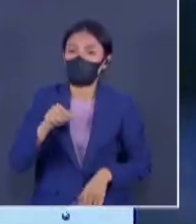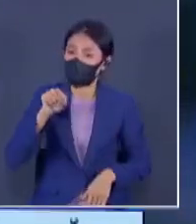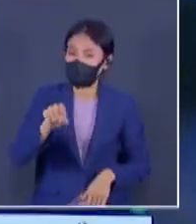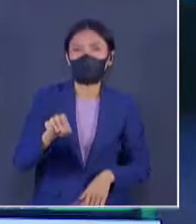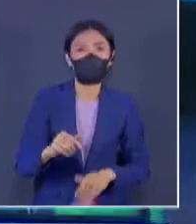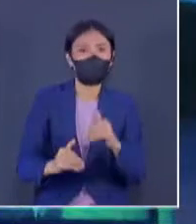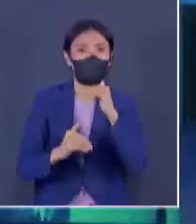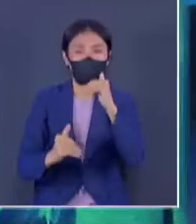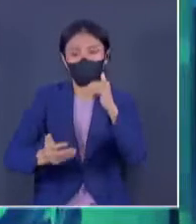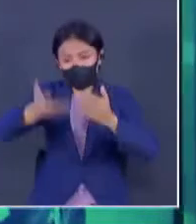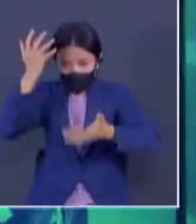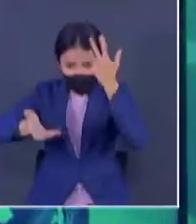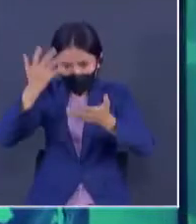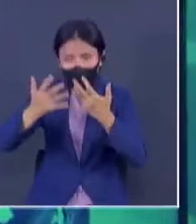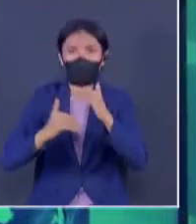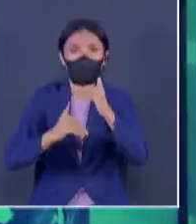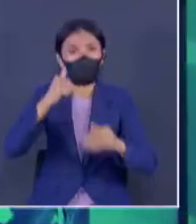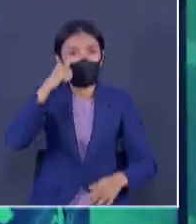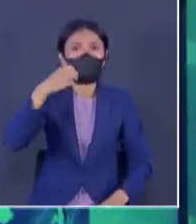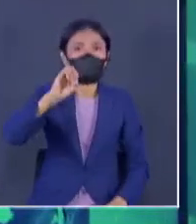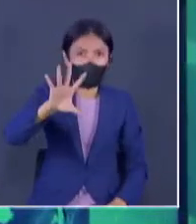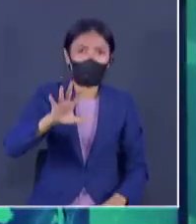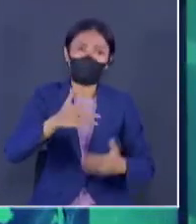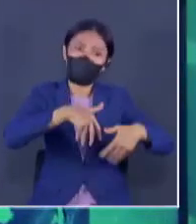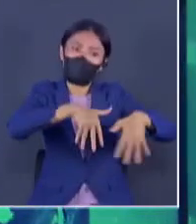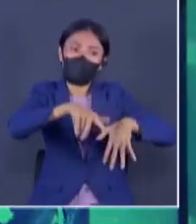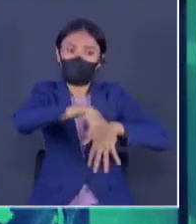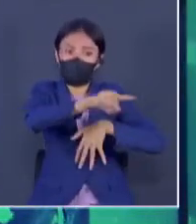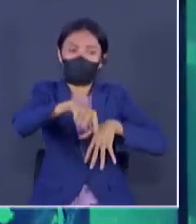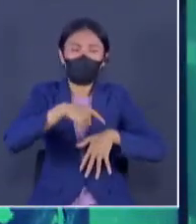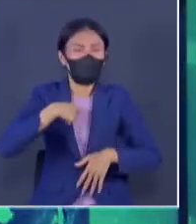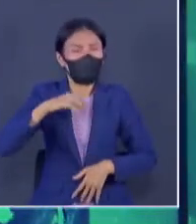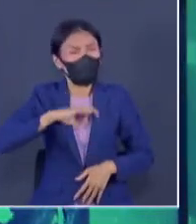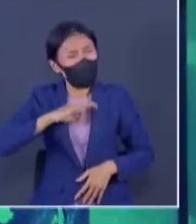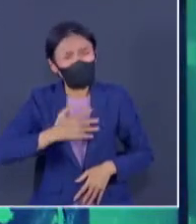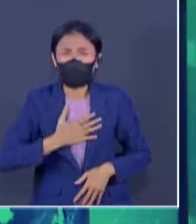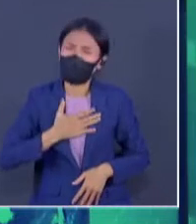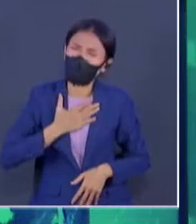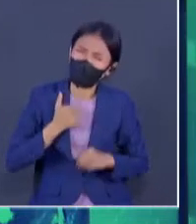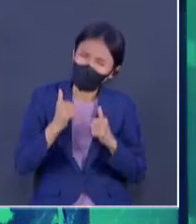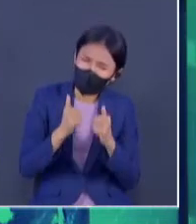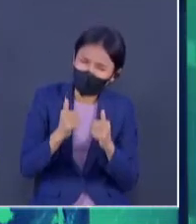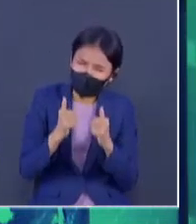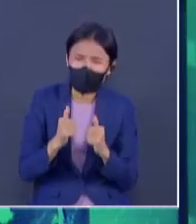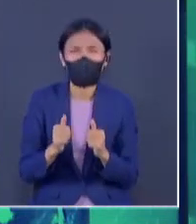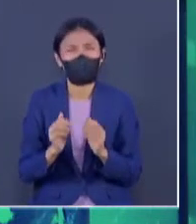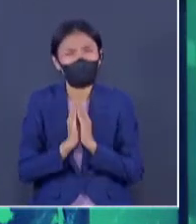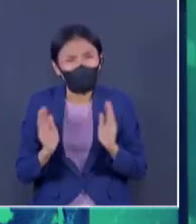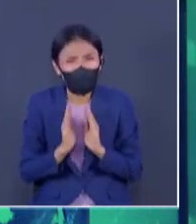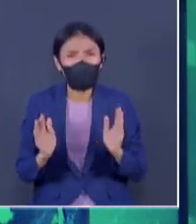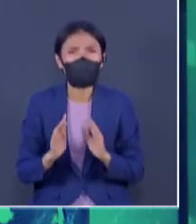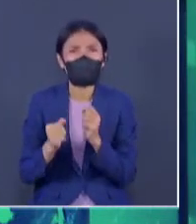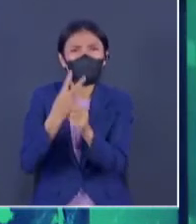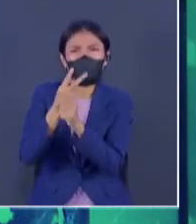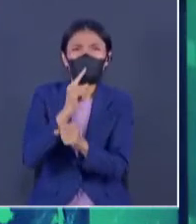ใน15 วันชาวบ้านที่อยู่ในพื้นที่นี่เขาร้องไห้เลยนะคะก่อสื่อมวลชนเลยนะ ตื่น ด ี ใจเนาะสองปีมาโหทุกทรมานกันนะครับ